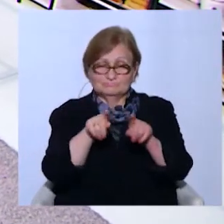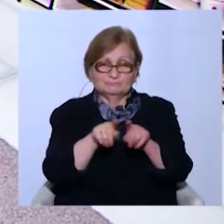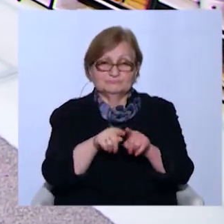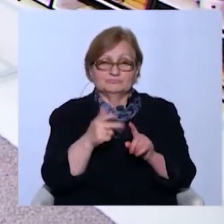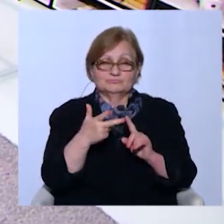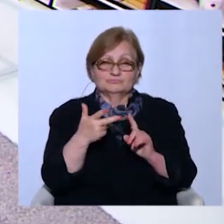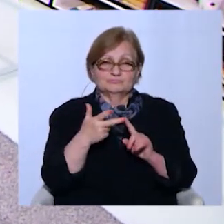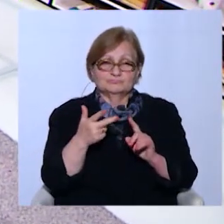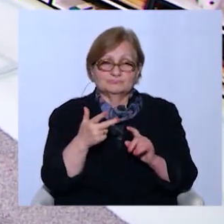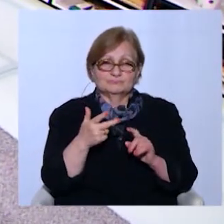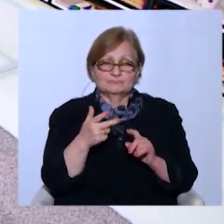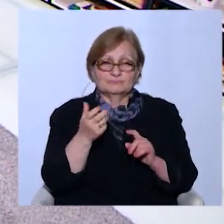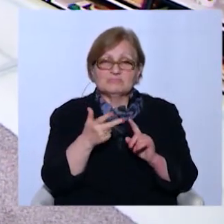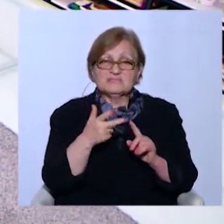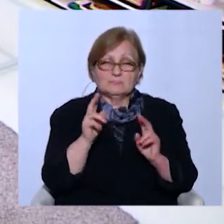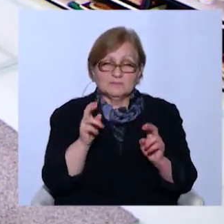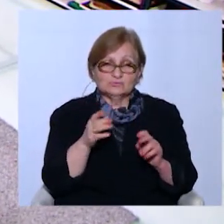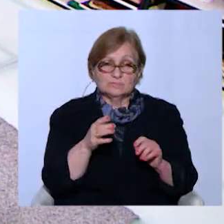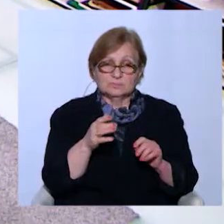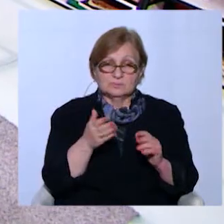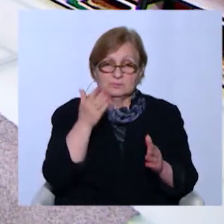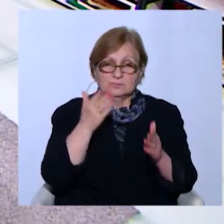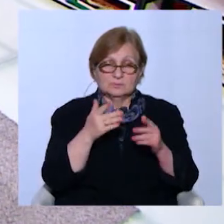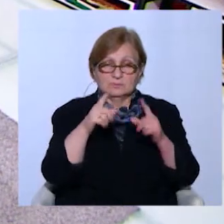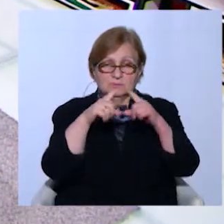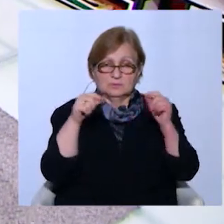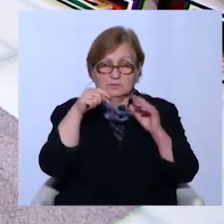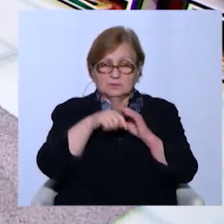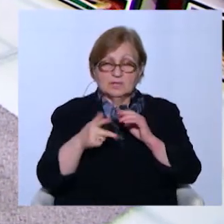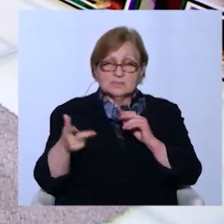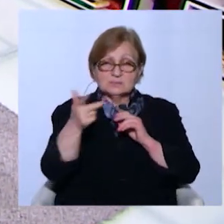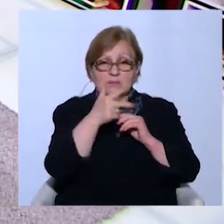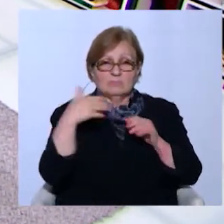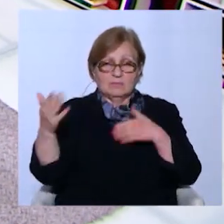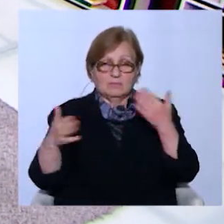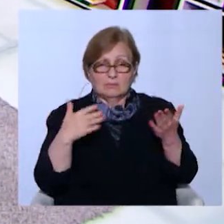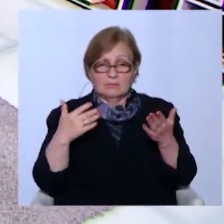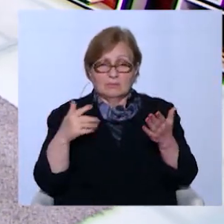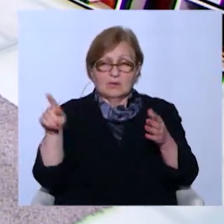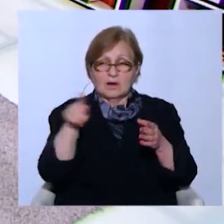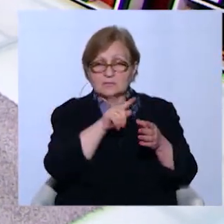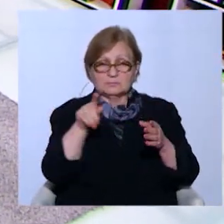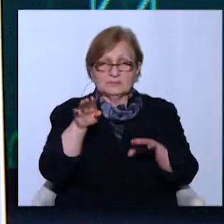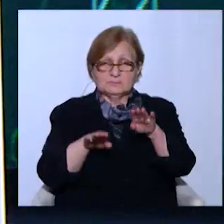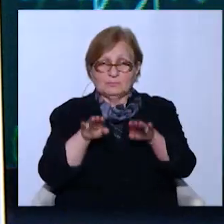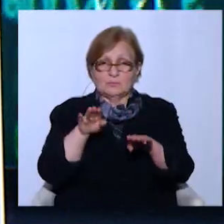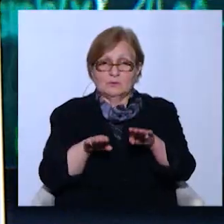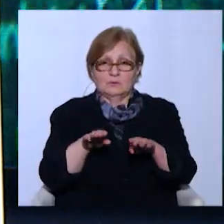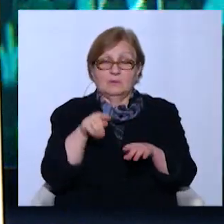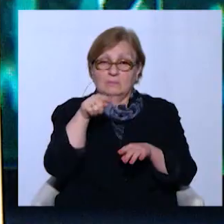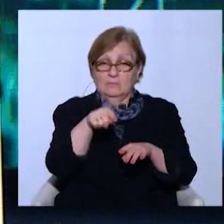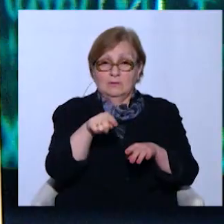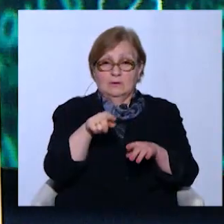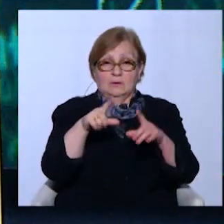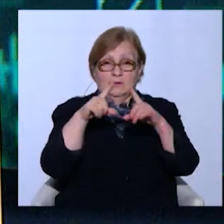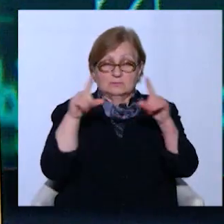და შემდეგი მსგავსების მესამე ნიშანი. თუ სამკუთხედში სამივე გვერდი ერთმანეთის პროპორციულია, მაშინ ეს